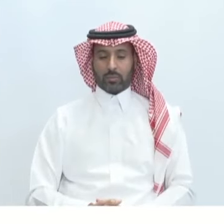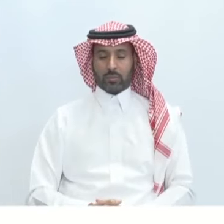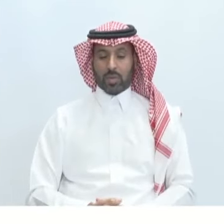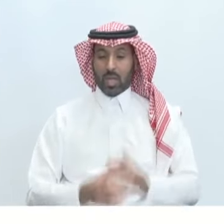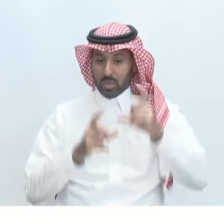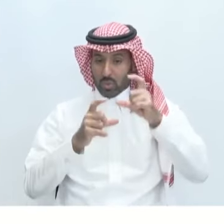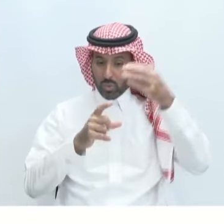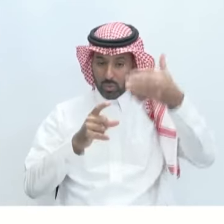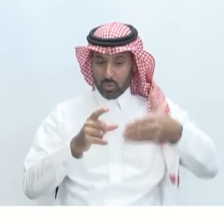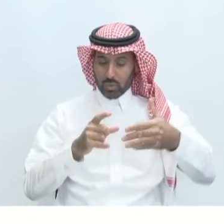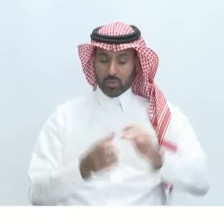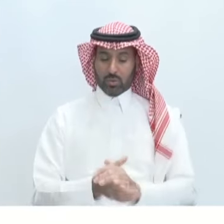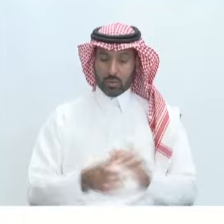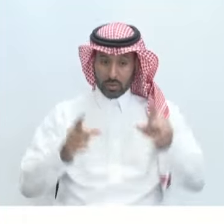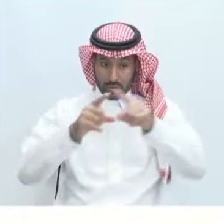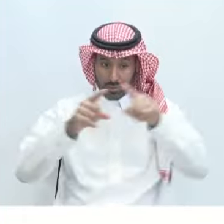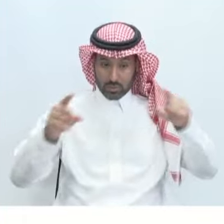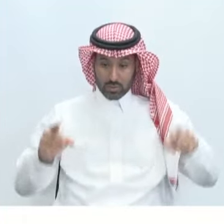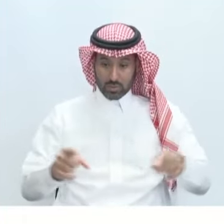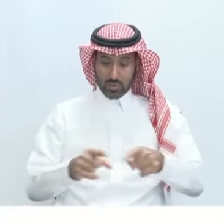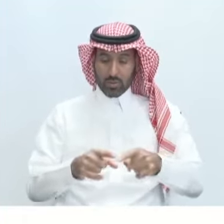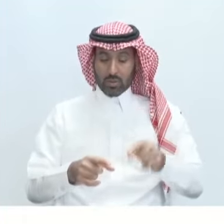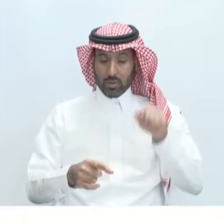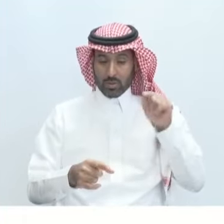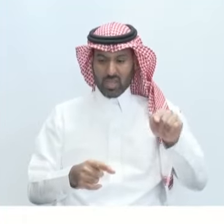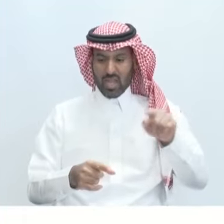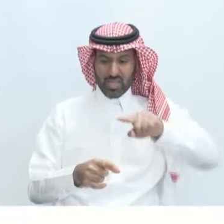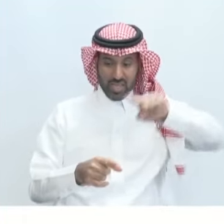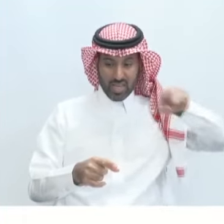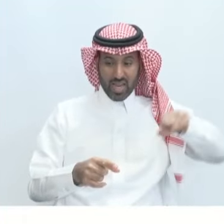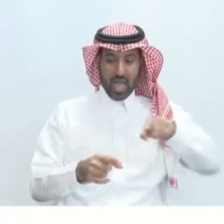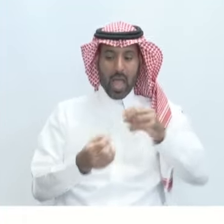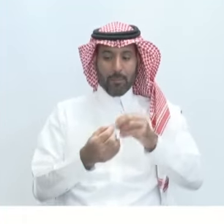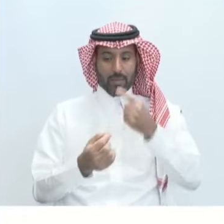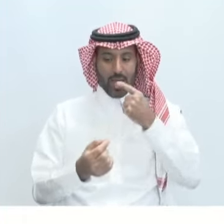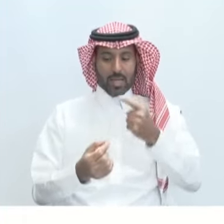ولونها باستخدام هذا الرمز الذي وضعنا حوله دائره